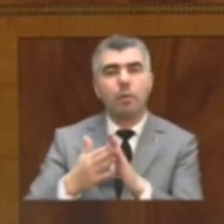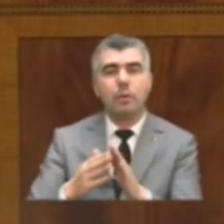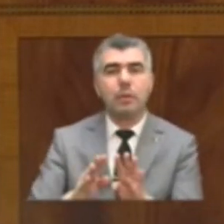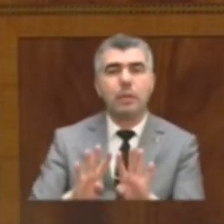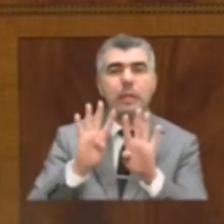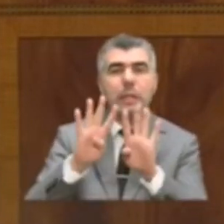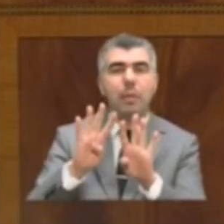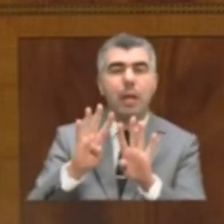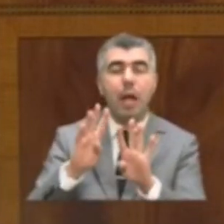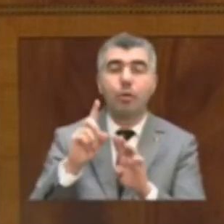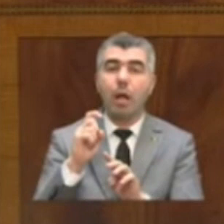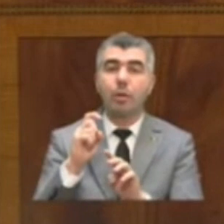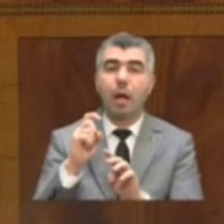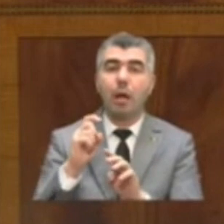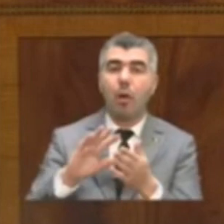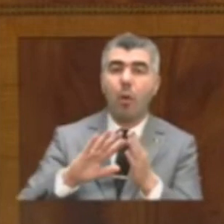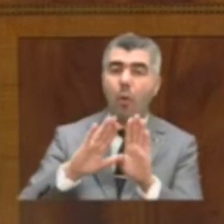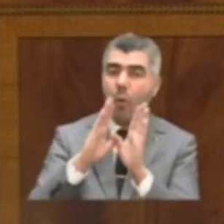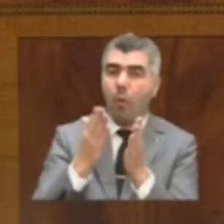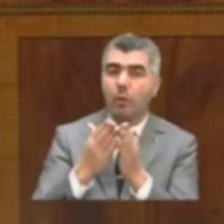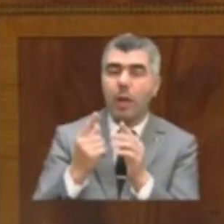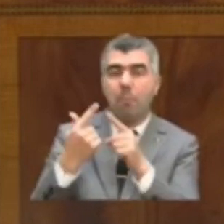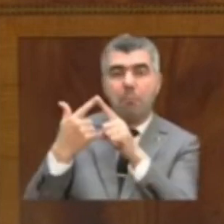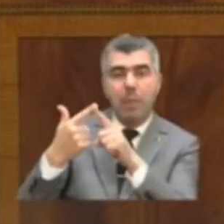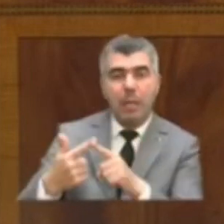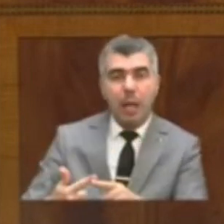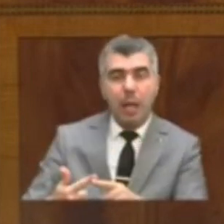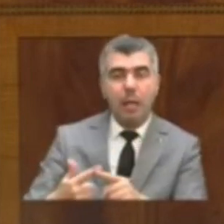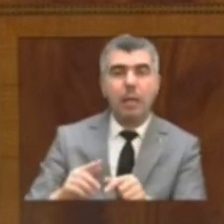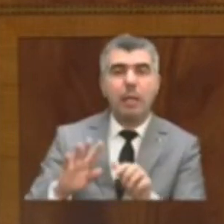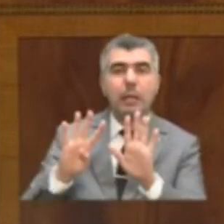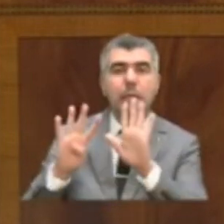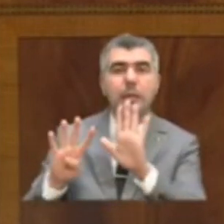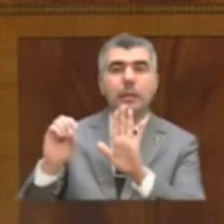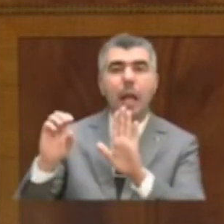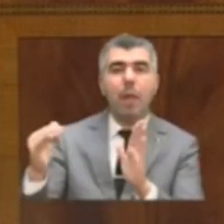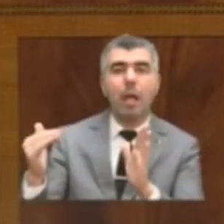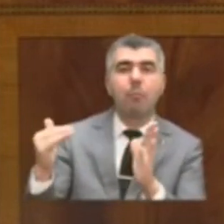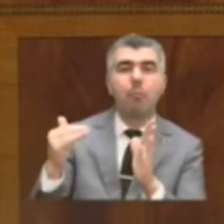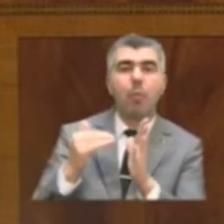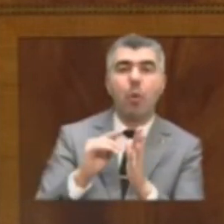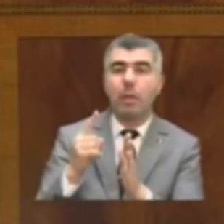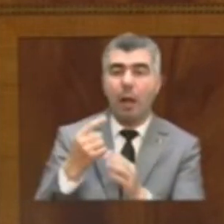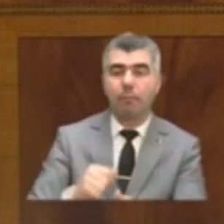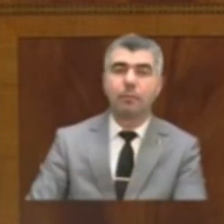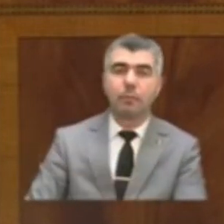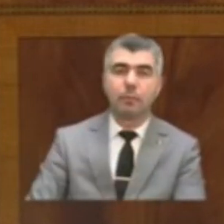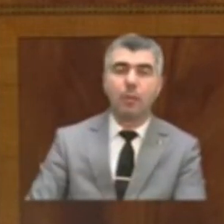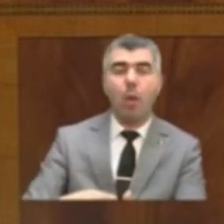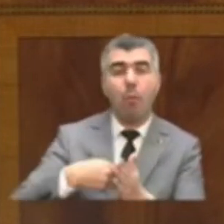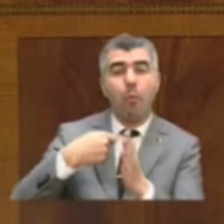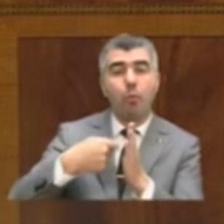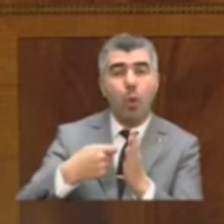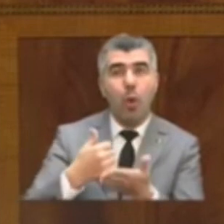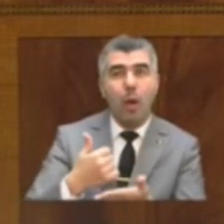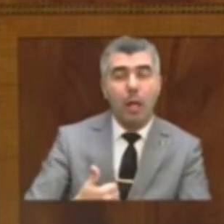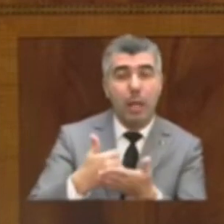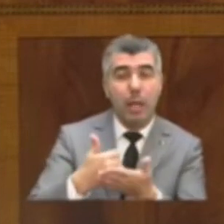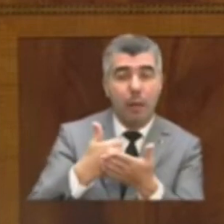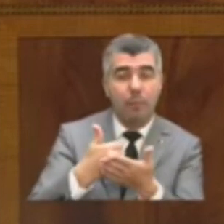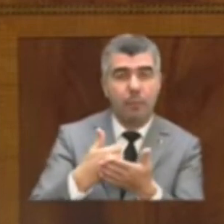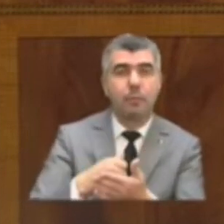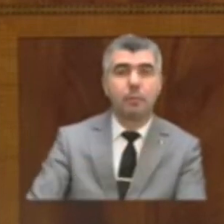ديال الشهور. الكلفة المرتقبة هي 900 مليون ديال الدرهم. مشاريع دعم تزويد